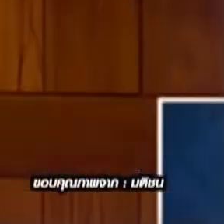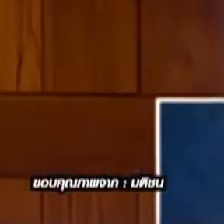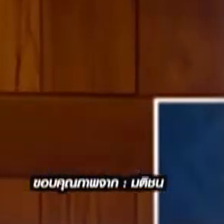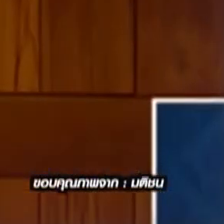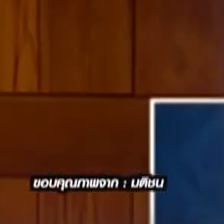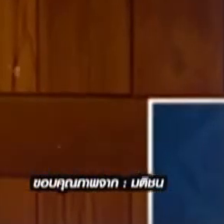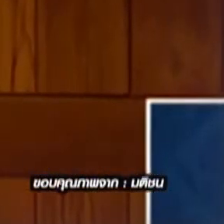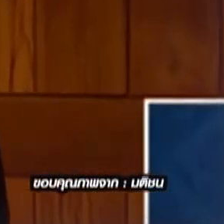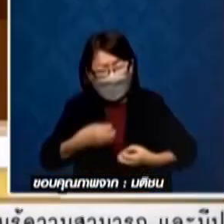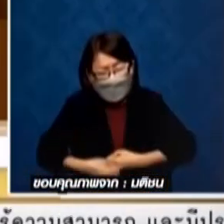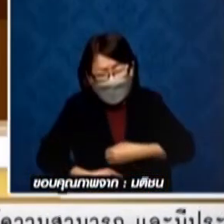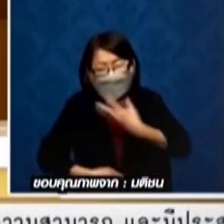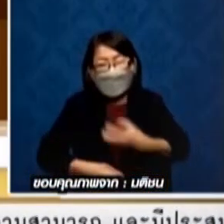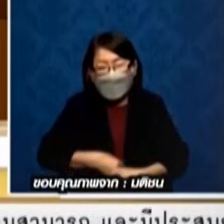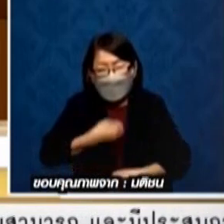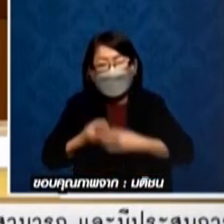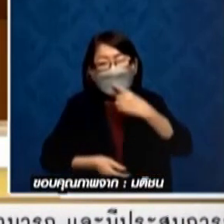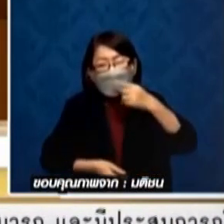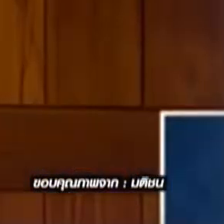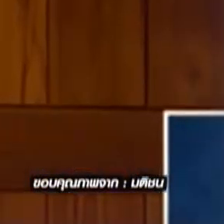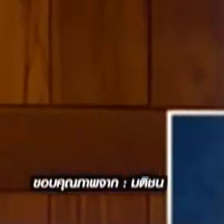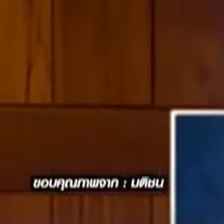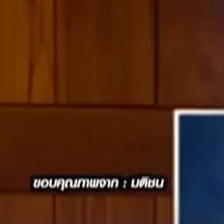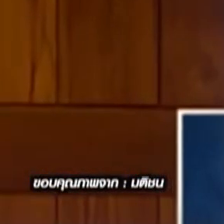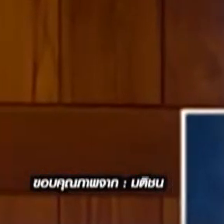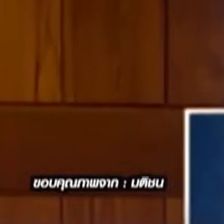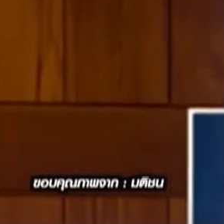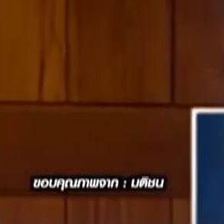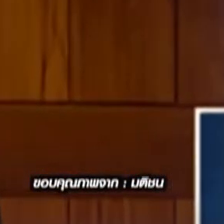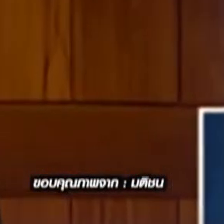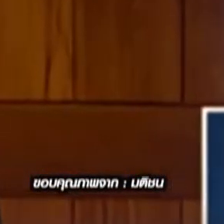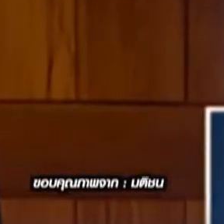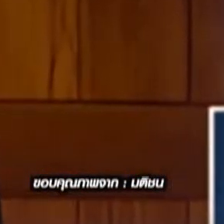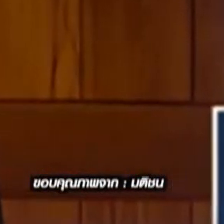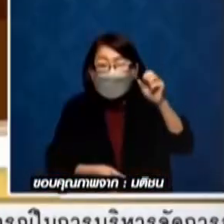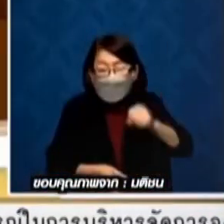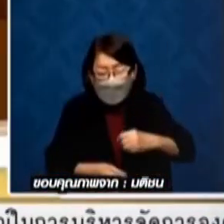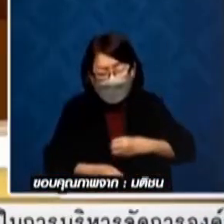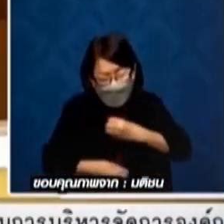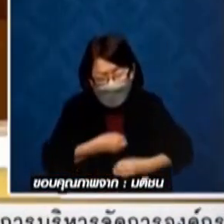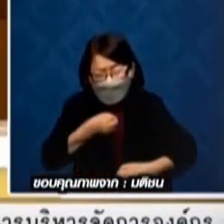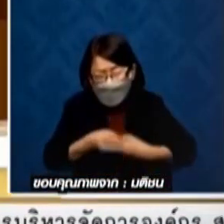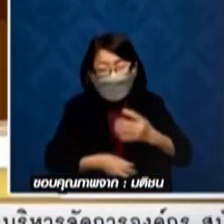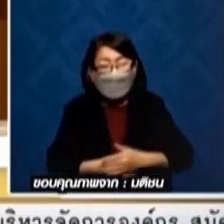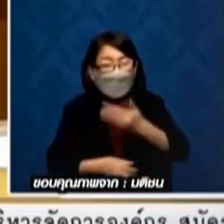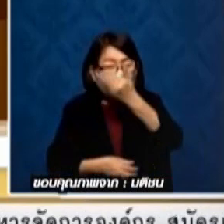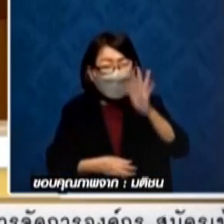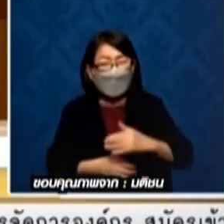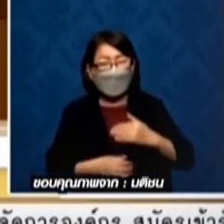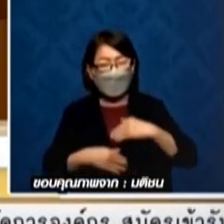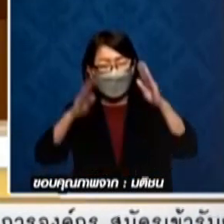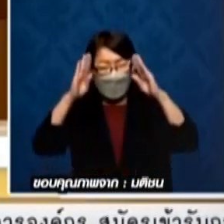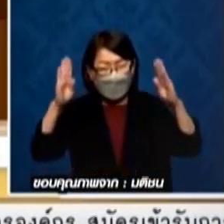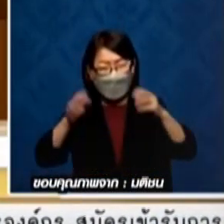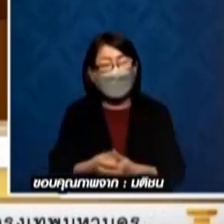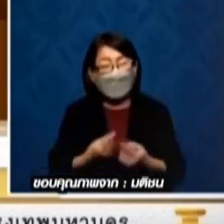ากหัวใจของผมผมพูดจากสมองที่ท่านวันน้อยเนี่ยของผมเนี่ยออกมานะแต่ท่านอย่าลืมว่าผมมีประสบการณ์มา 6-7 ปีม